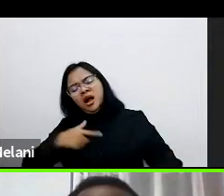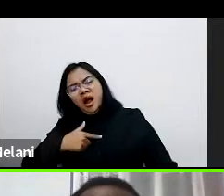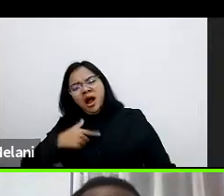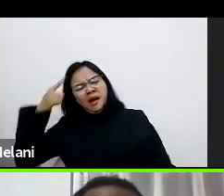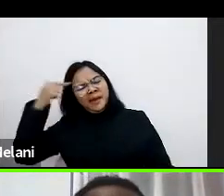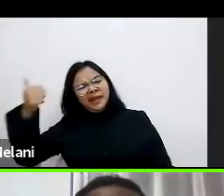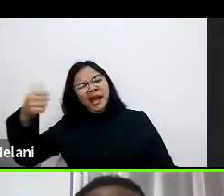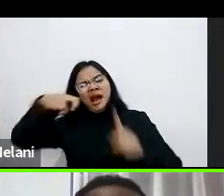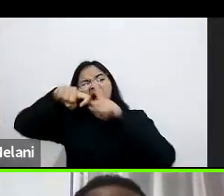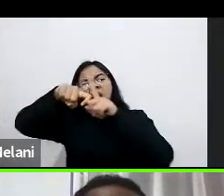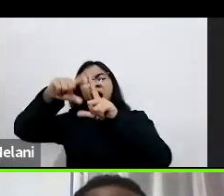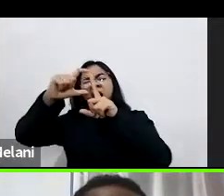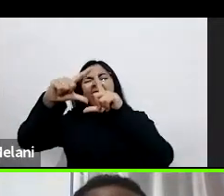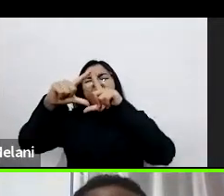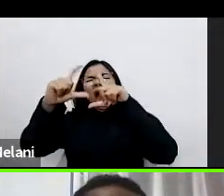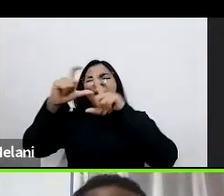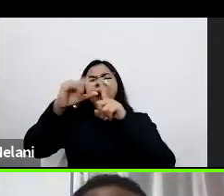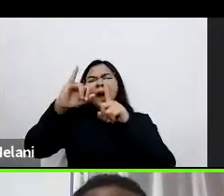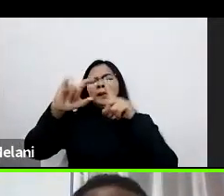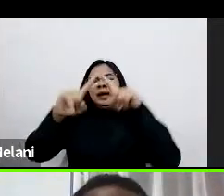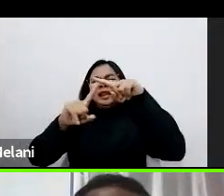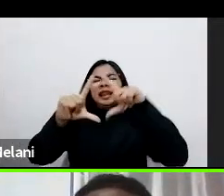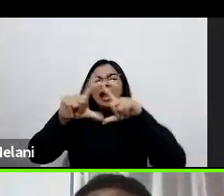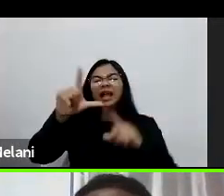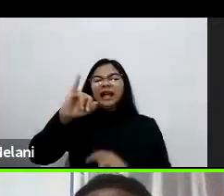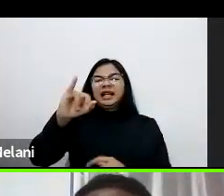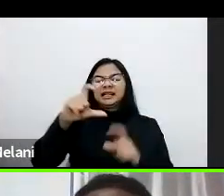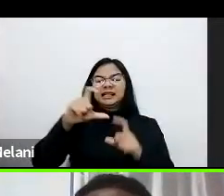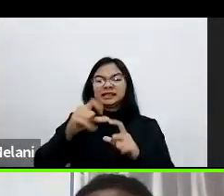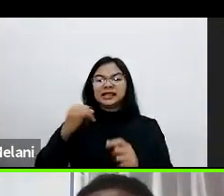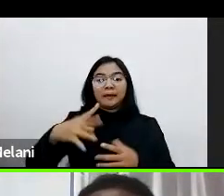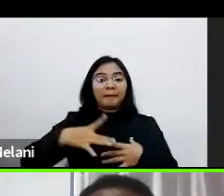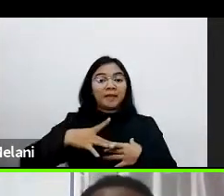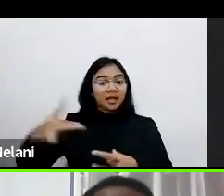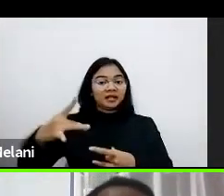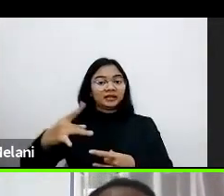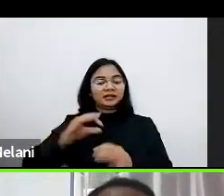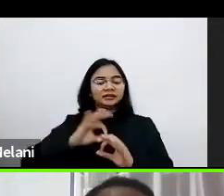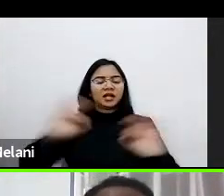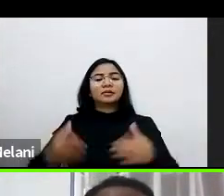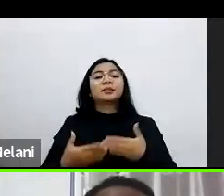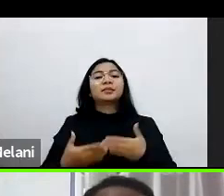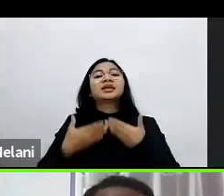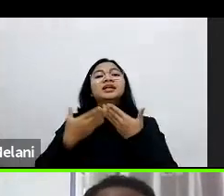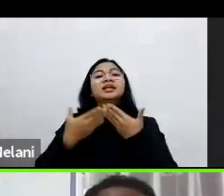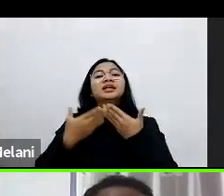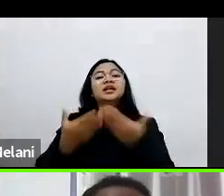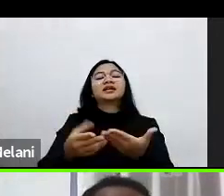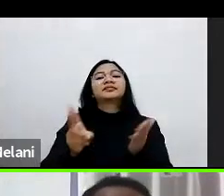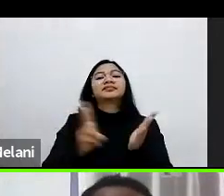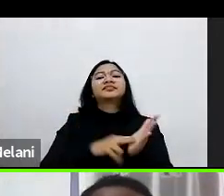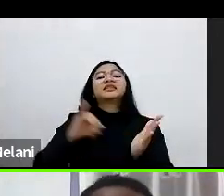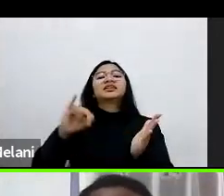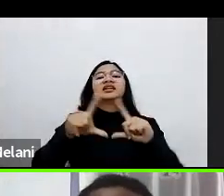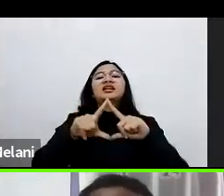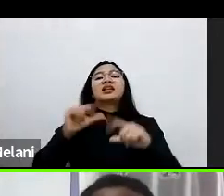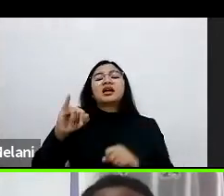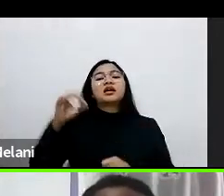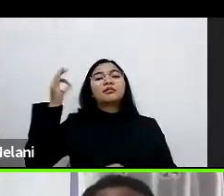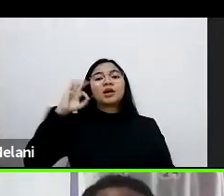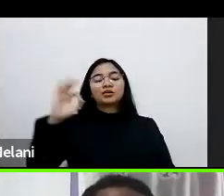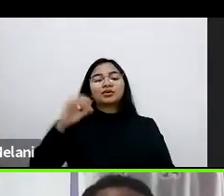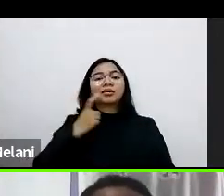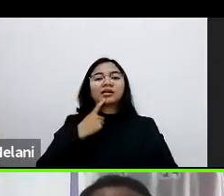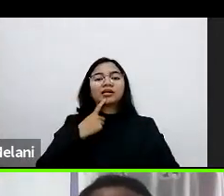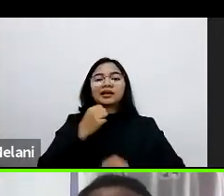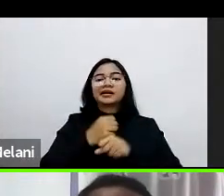menarik. Dan ini juga selain memberikan nilai baru, ideologi, memperkenalkan nilai baru tentang